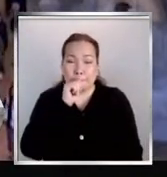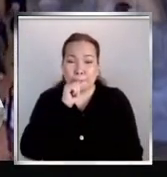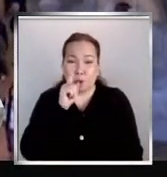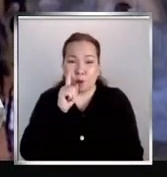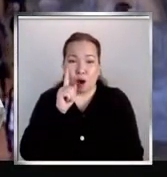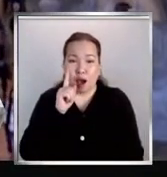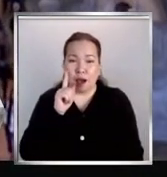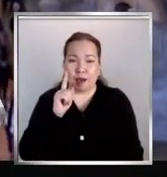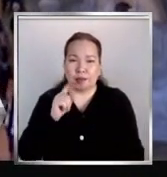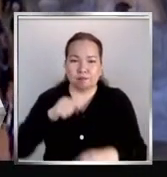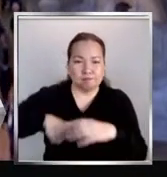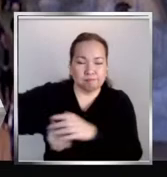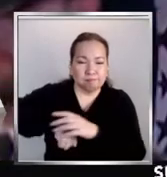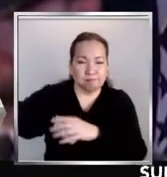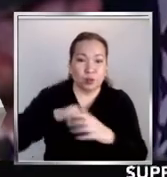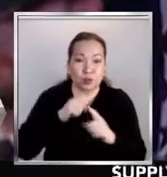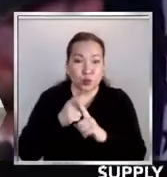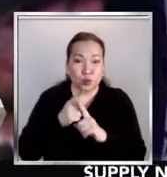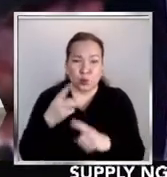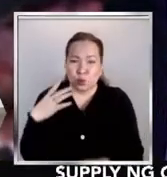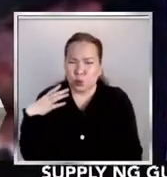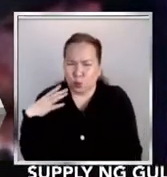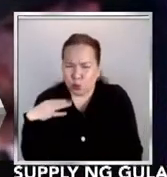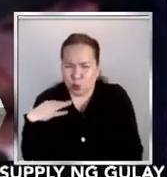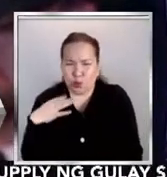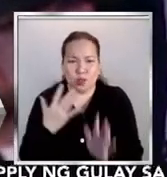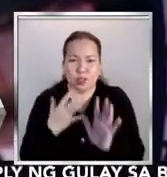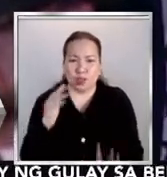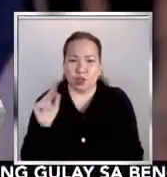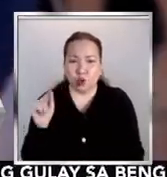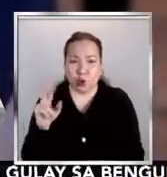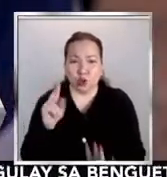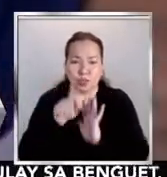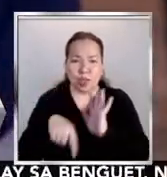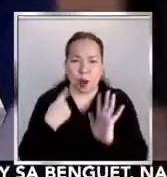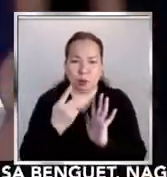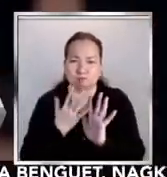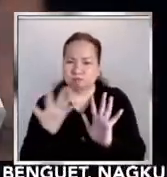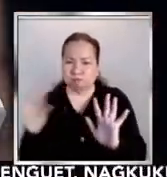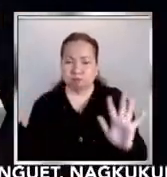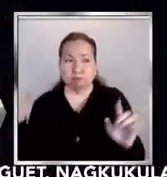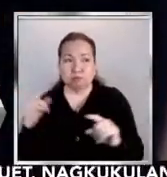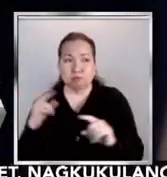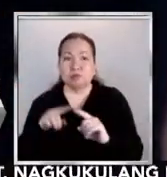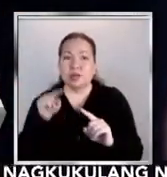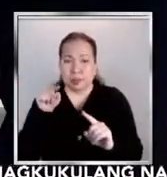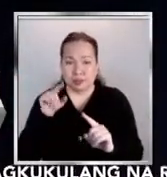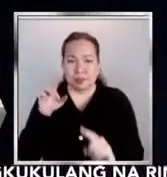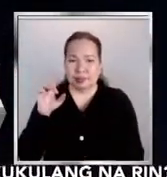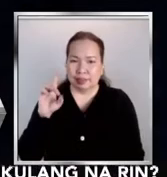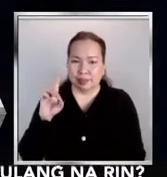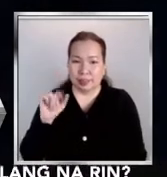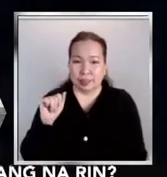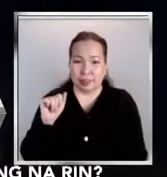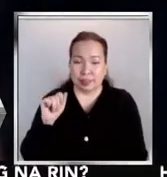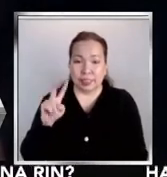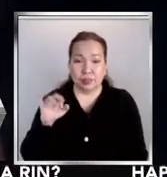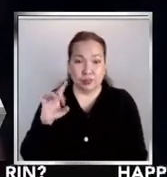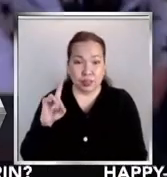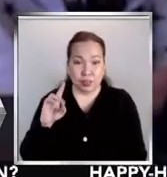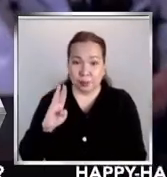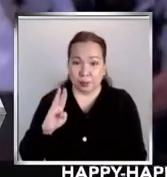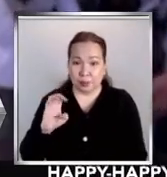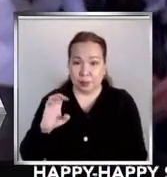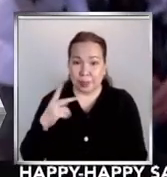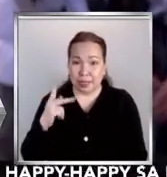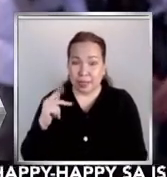na naghintay ng mahigit 13 oras. Pero di gaya ng iba na silaya ni Beckham ang kabaong ng reyna. Pasado alas